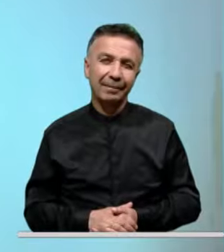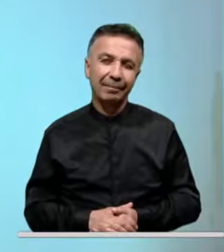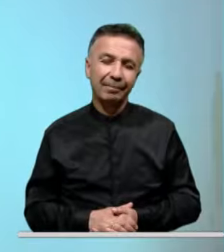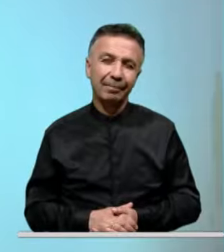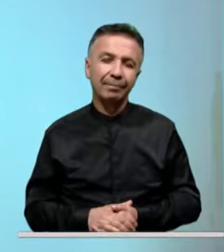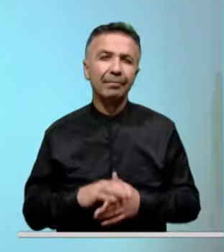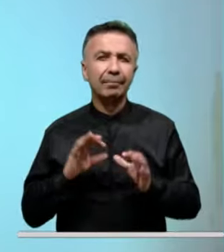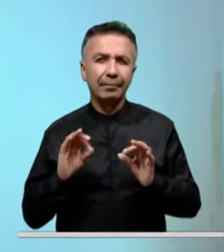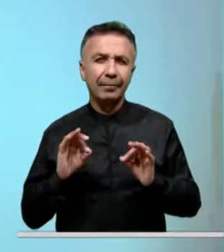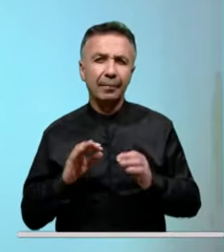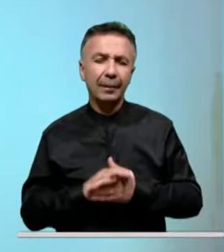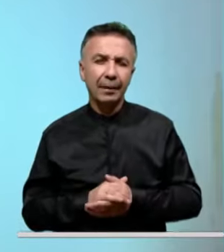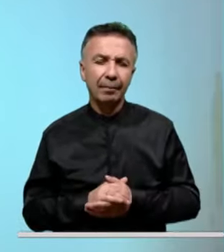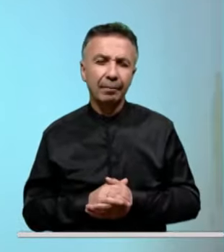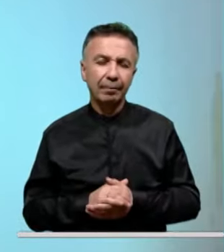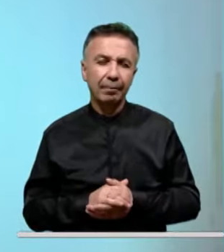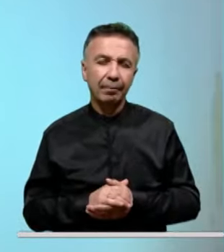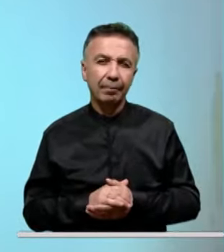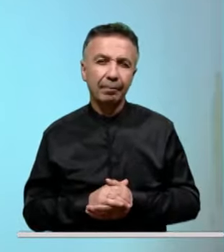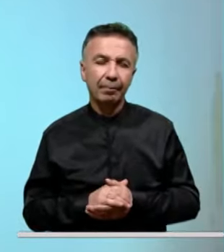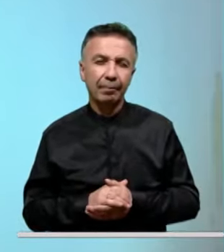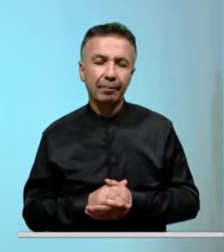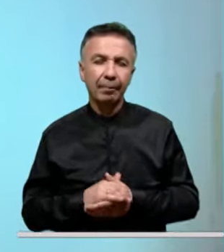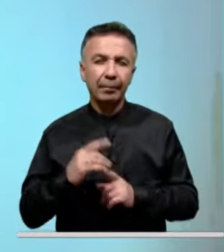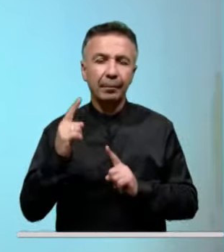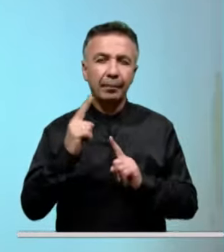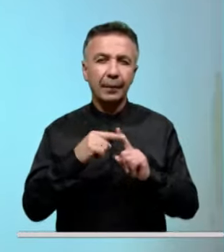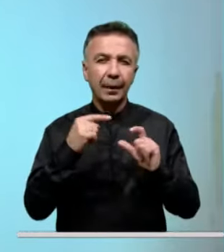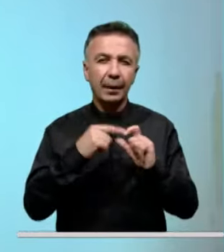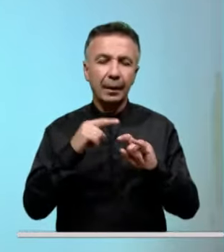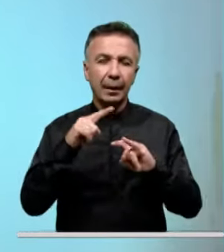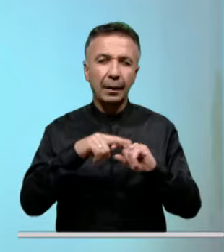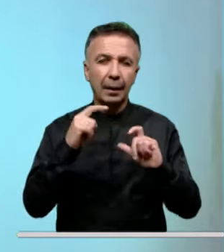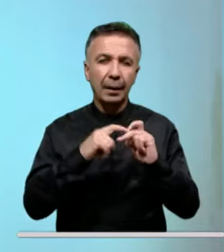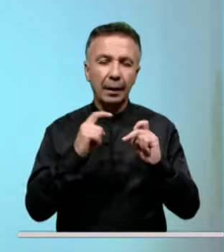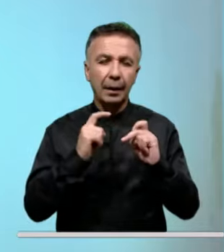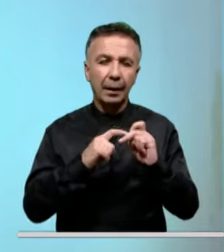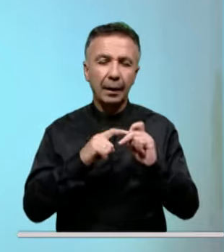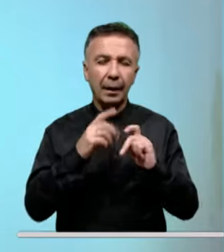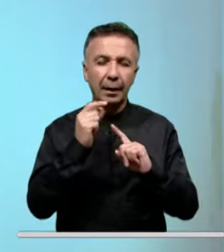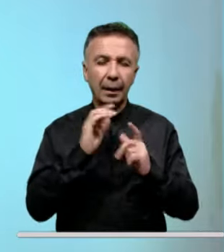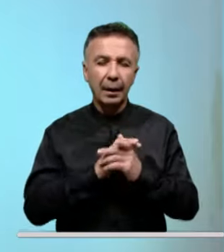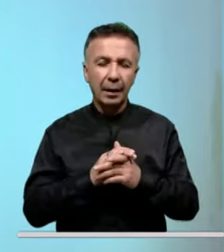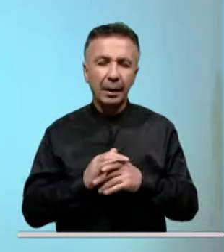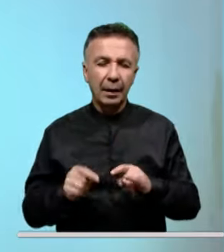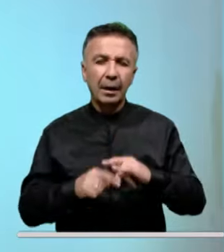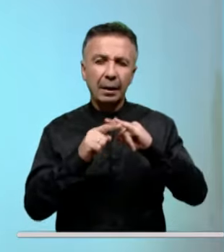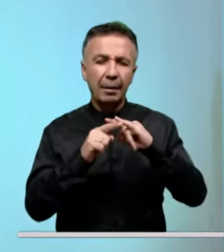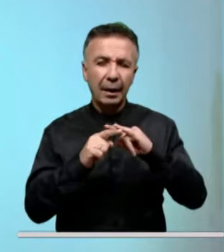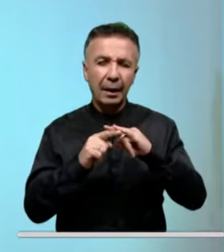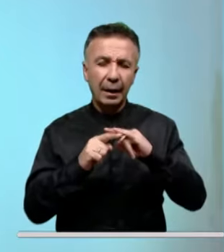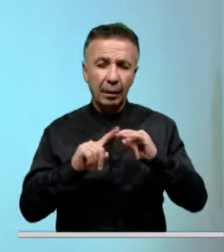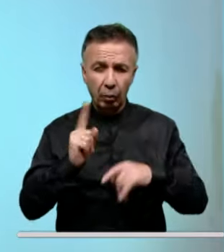Şimdi teknik ifadesiyle teherri. Yani kıblenin yönünü belirlemek için araştırma yapmak. Askerlik